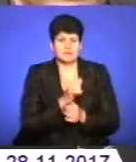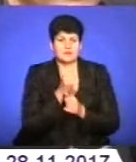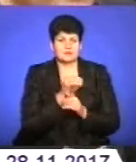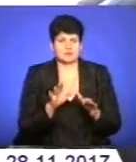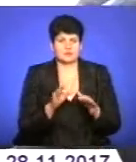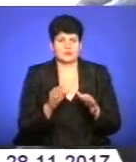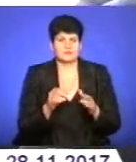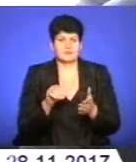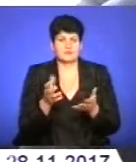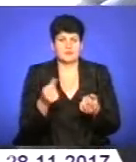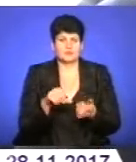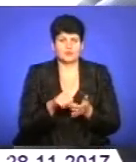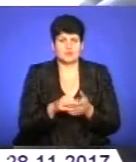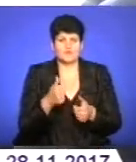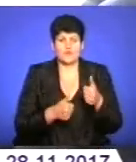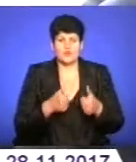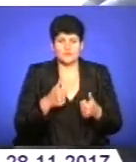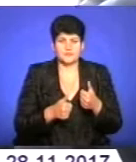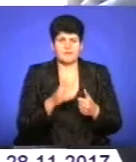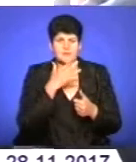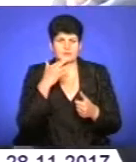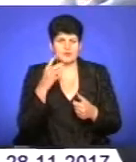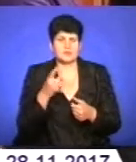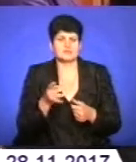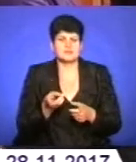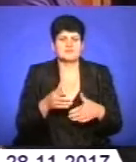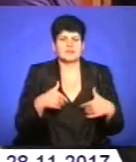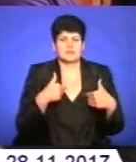до конкурсу. Перевізники неодноразово зверталися до керівництва